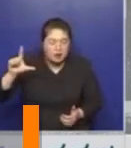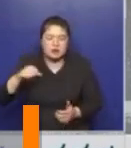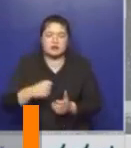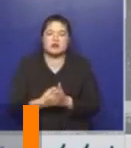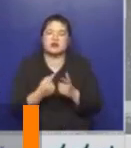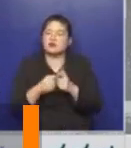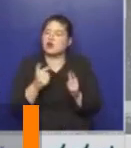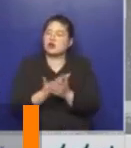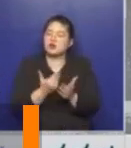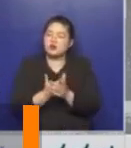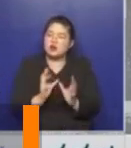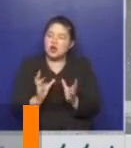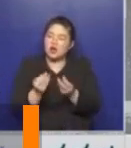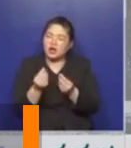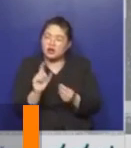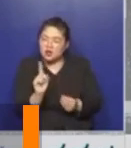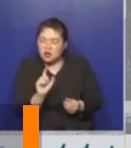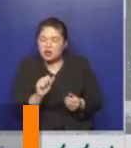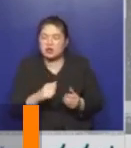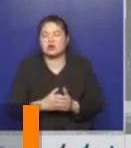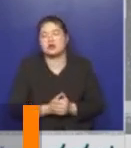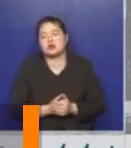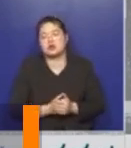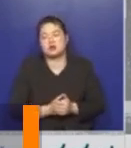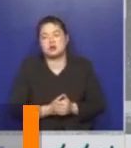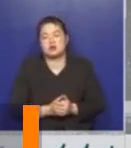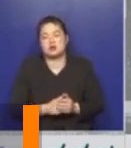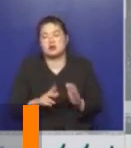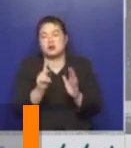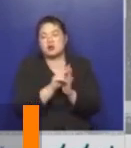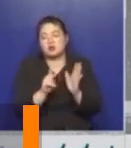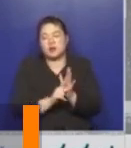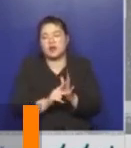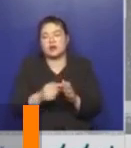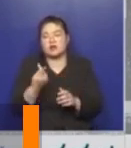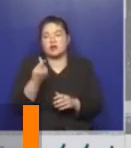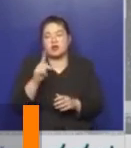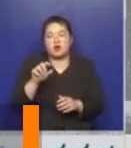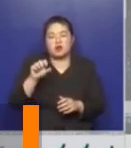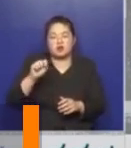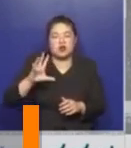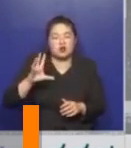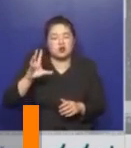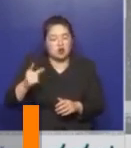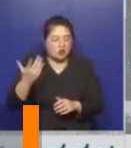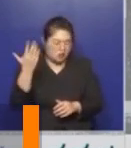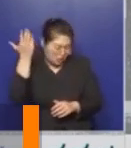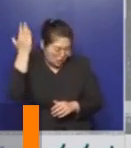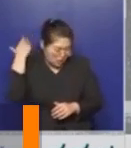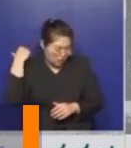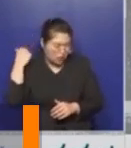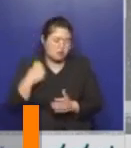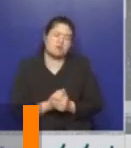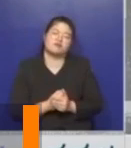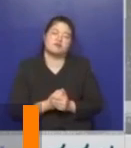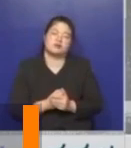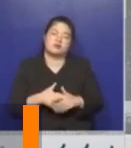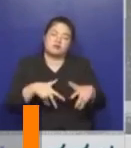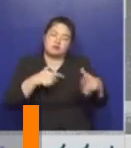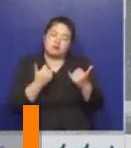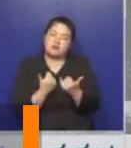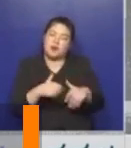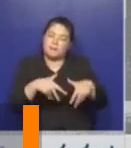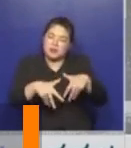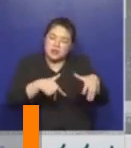เลยก็เพราะกฎหมายที่ออกในช่วงของข้อช-ชนี่แหละครับแล้วประชาชนจะได้รับประโยชน์ตรงไหนครับกับ